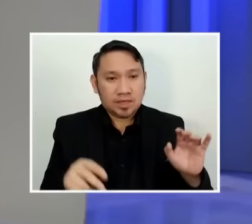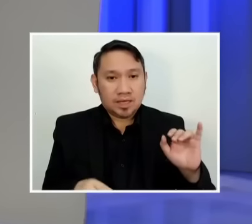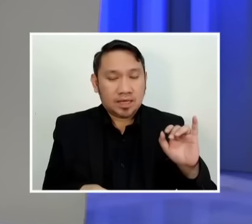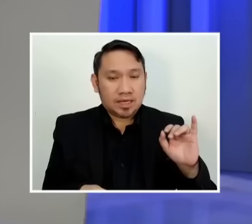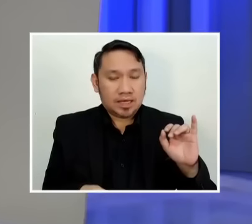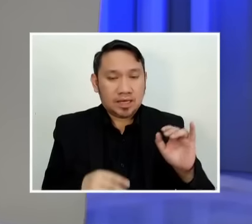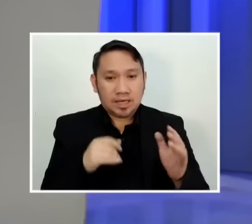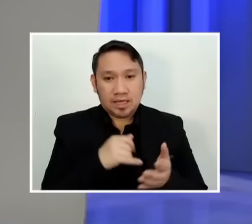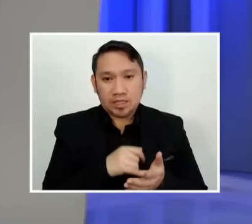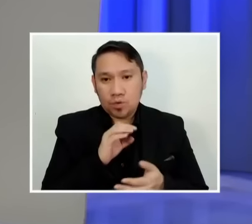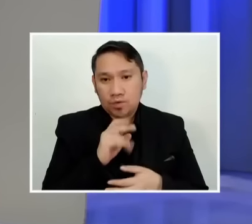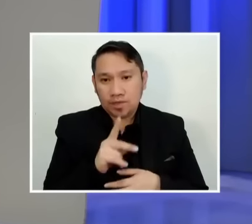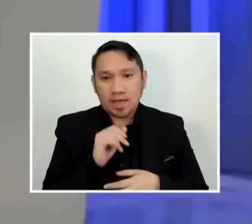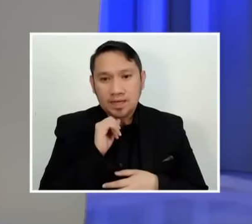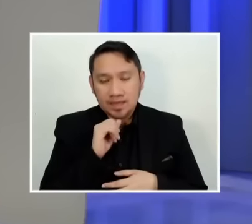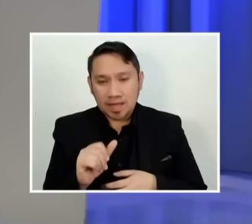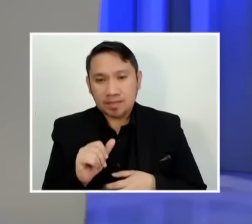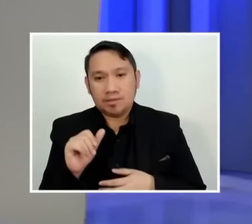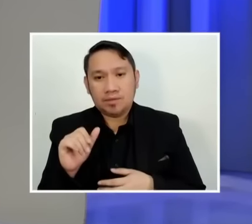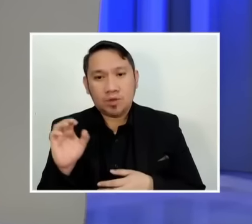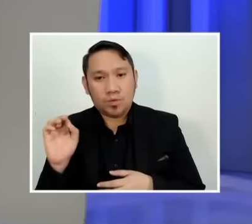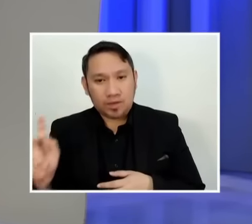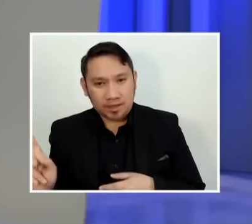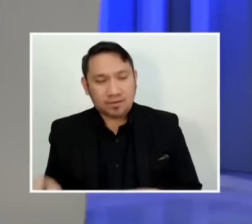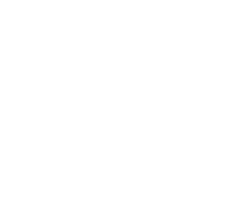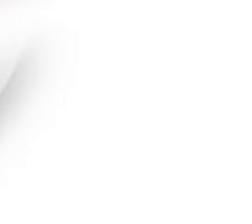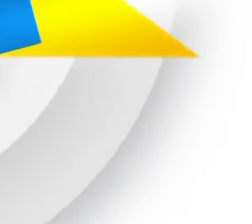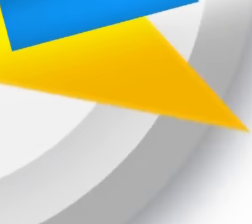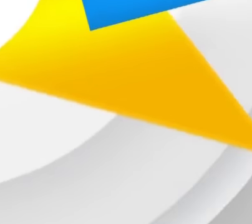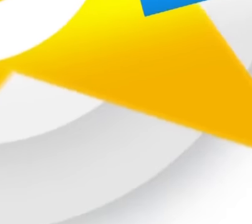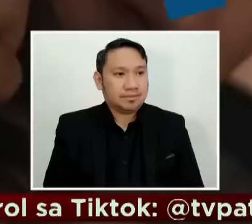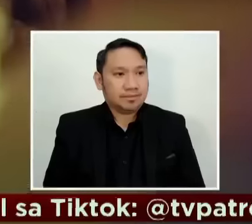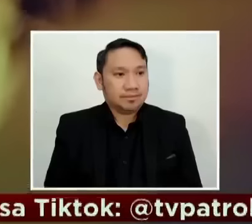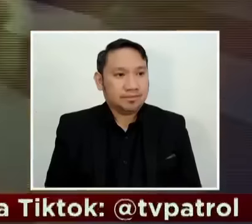Okay. Nagpapatrol, Ganiel Krishnan.